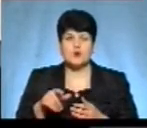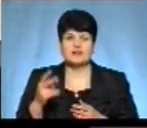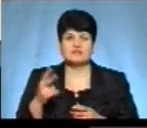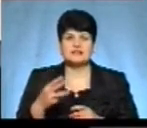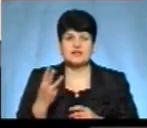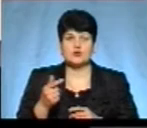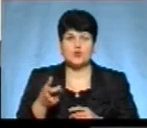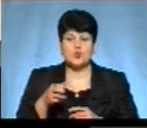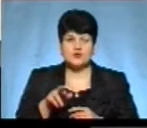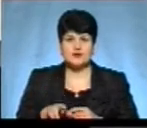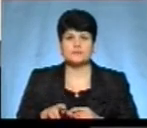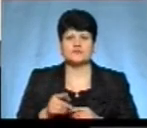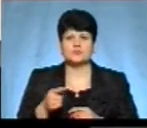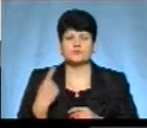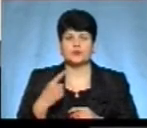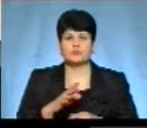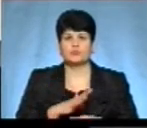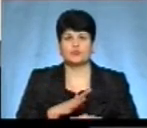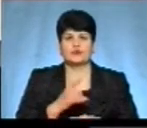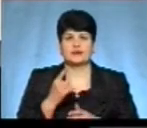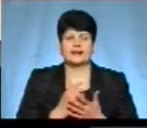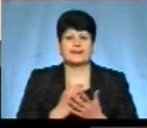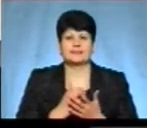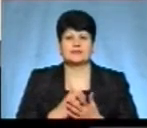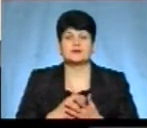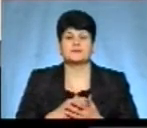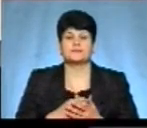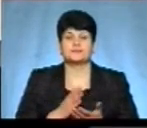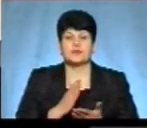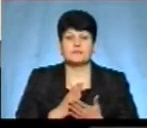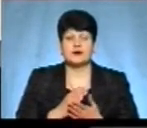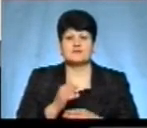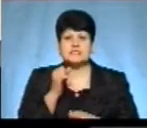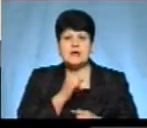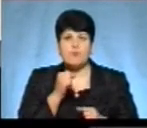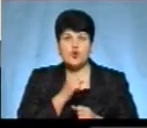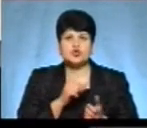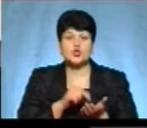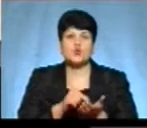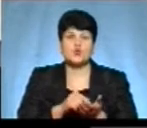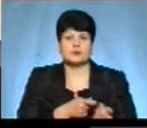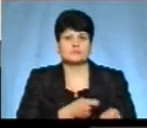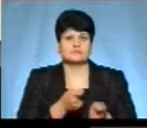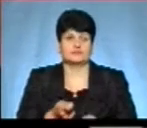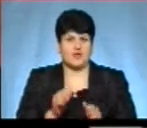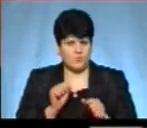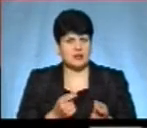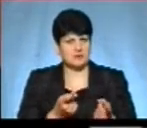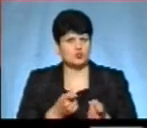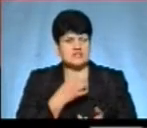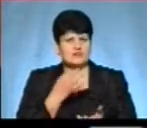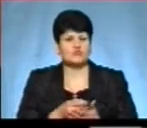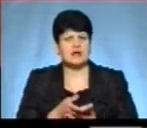грудня, нещодавно на Тернопільщині, які відбулися, один із кандидатів, за словами очевидців, носив заморожені кури. Так? А чи можна притягнути до відповідальності за